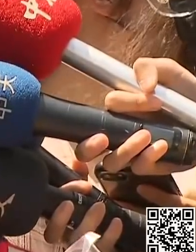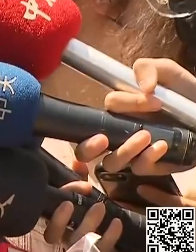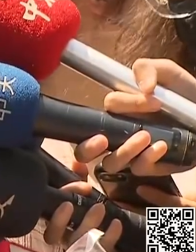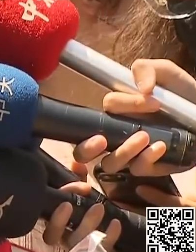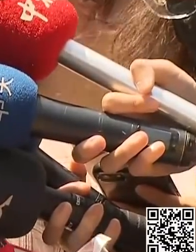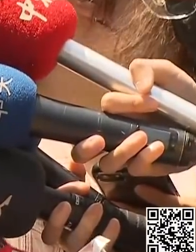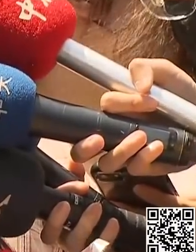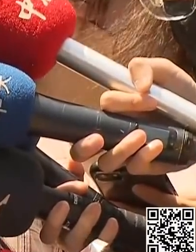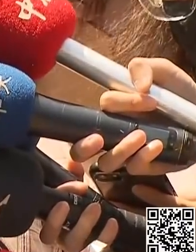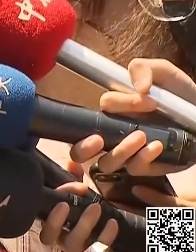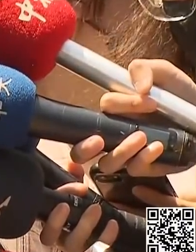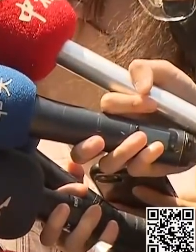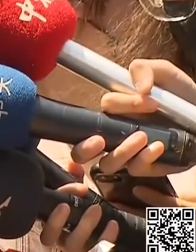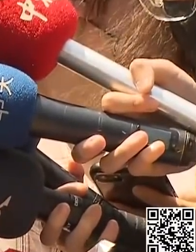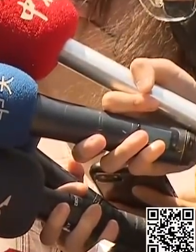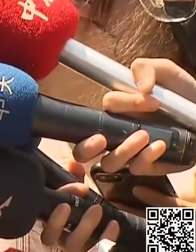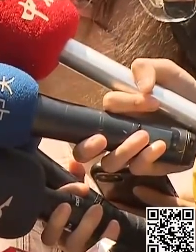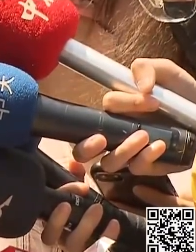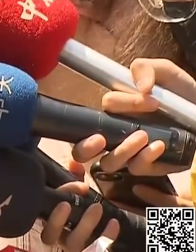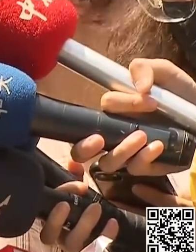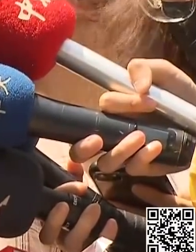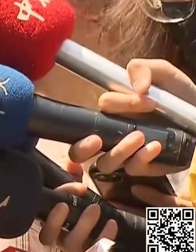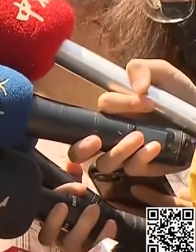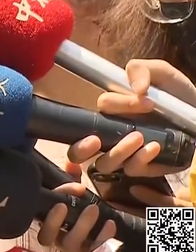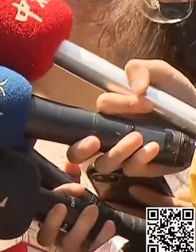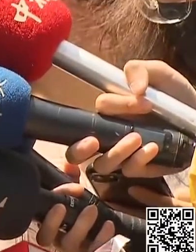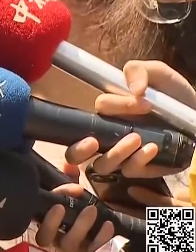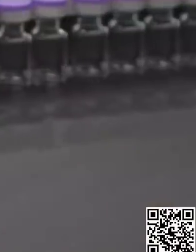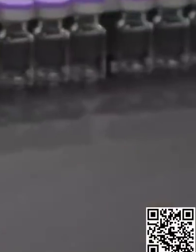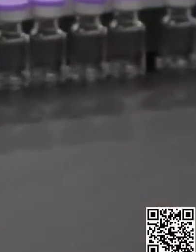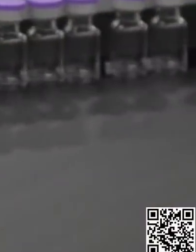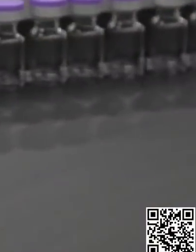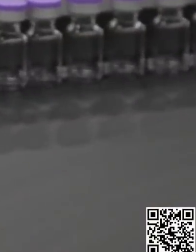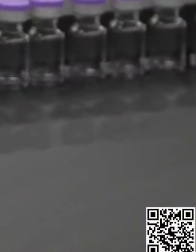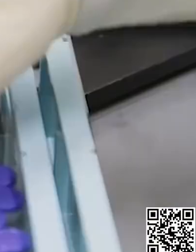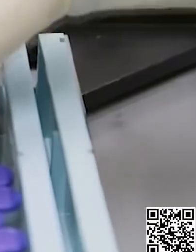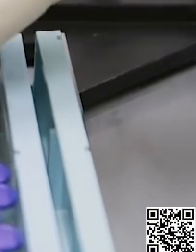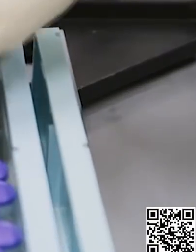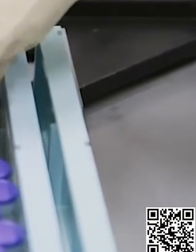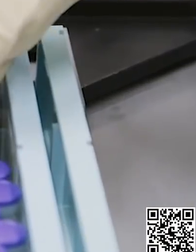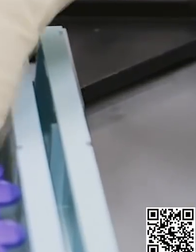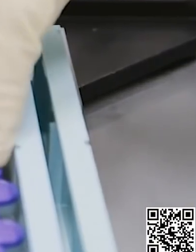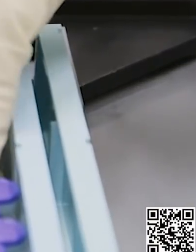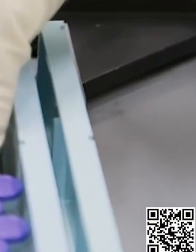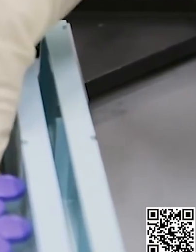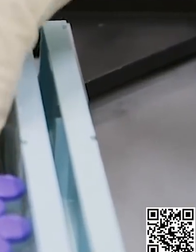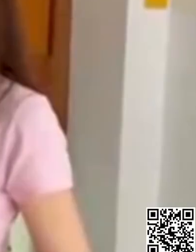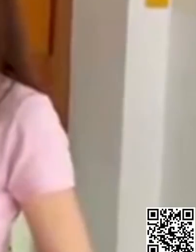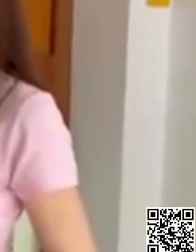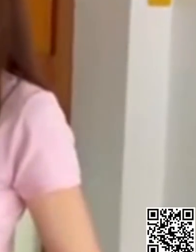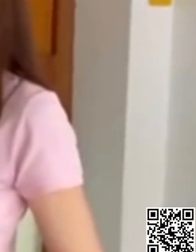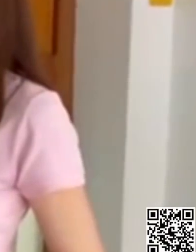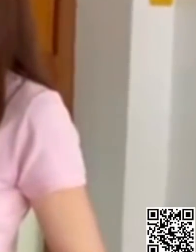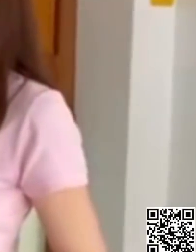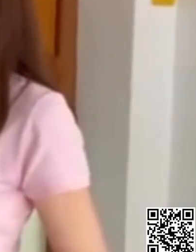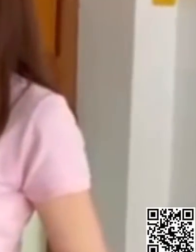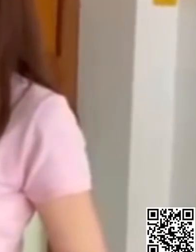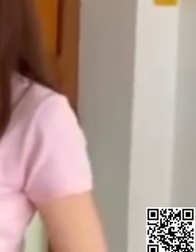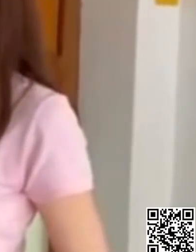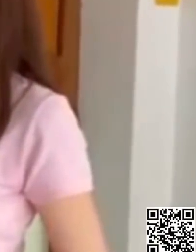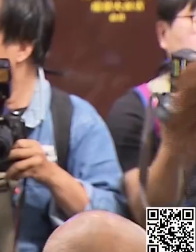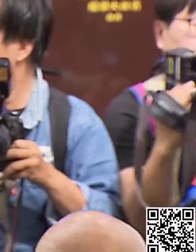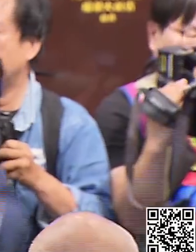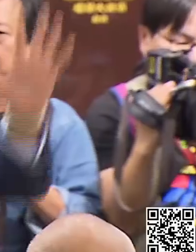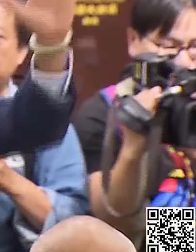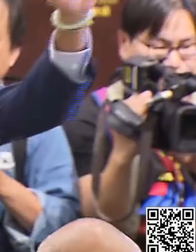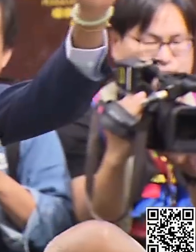都卡在一个原地绕圈圈的概念。 是不是被派系阻挠了不知道，而进展牛步是事